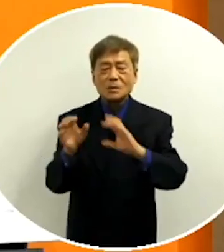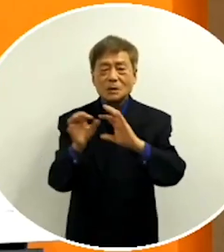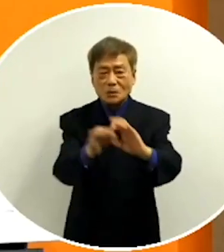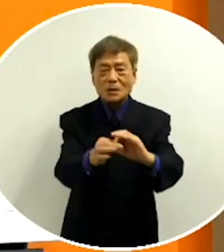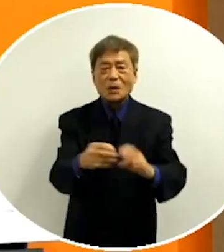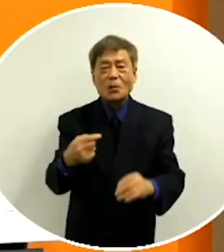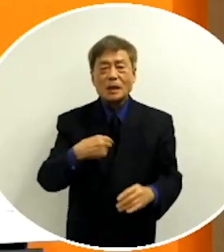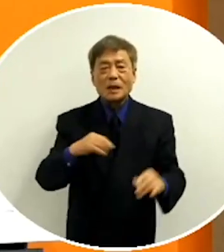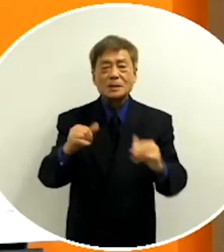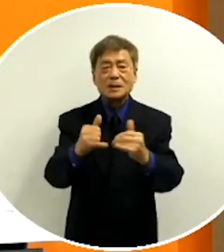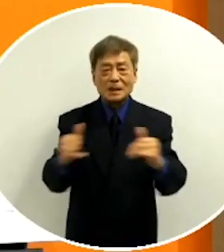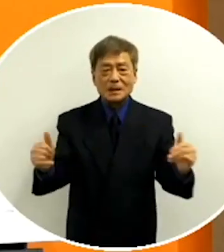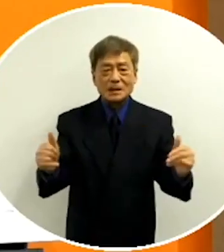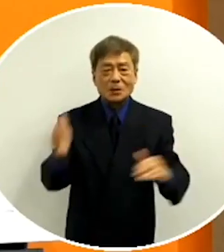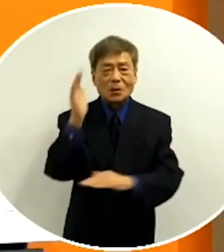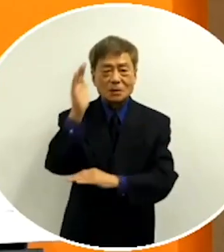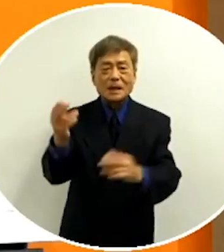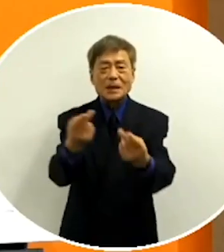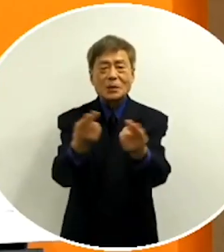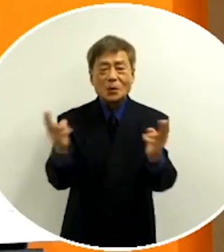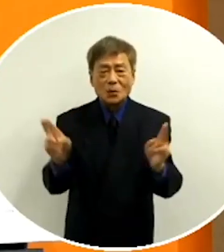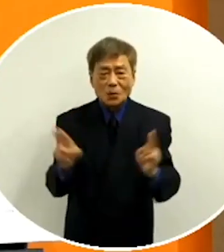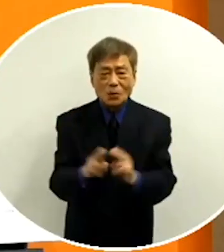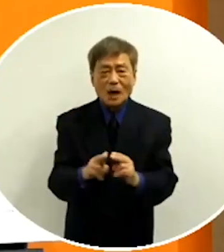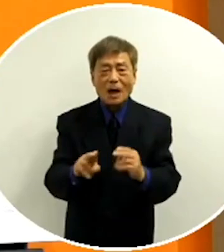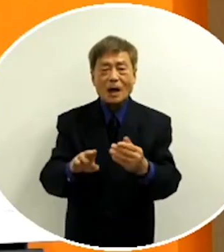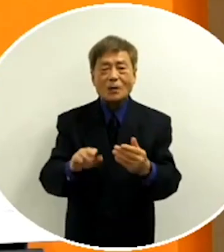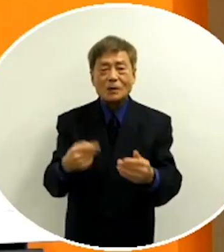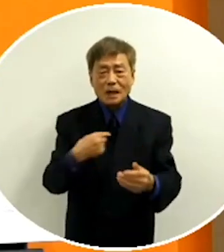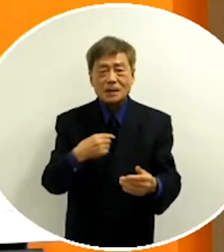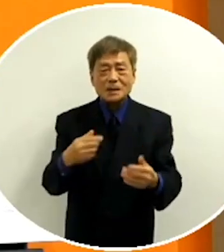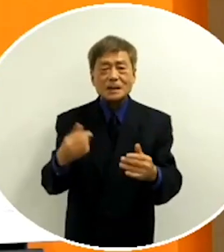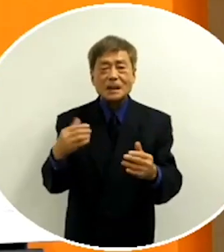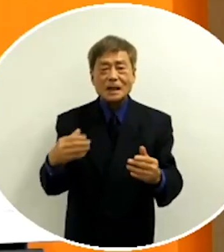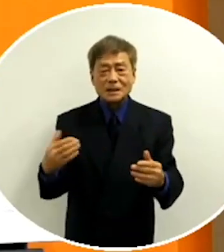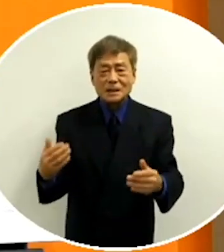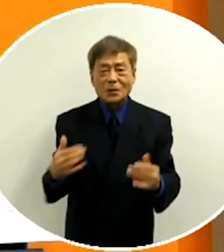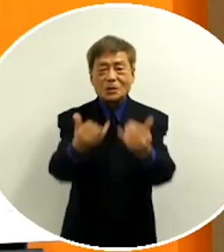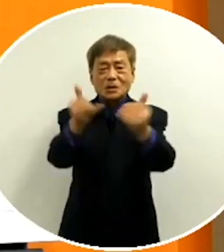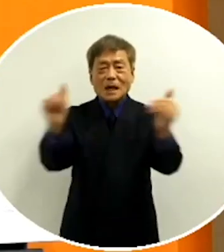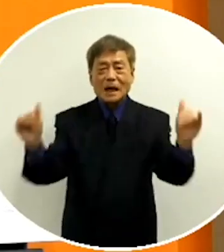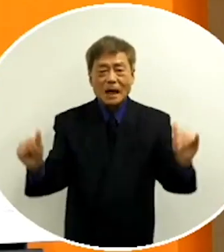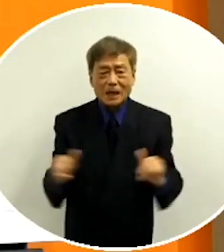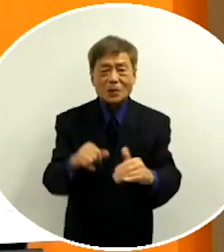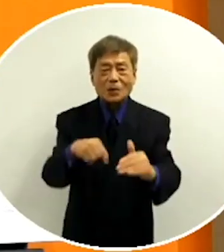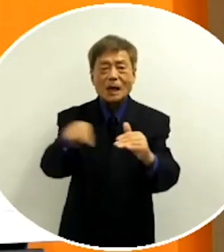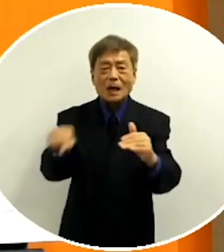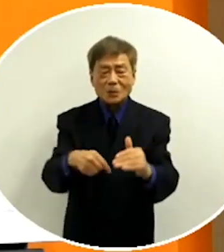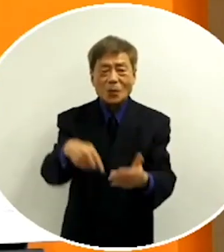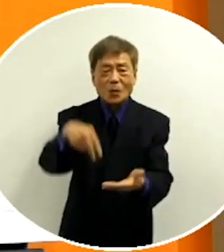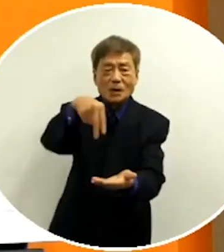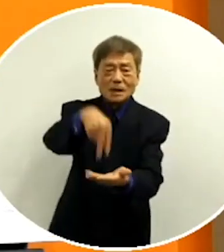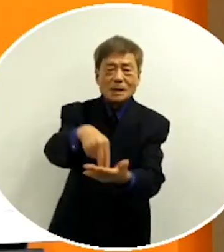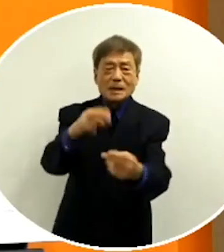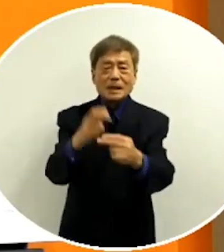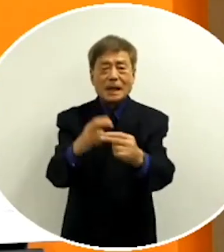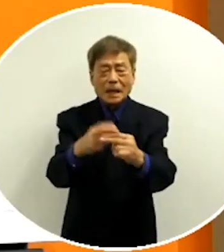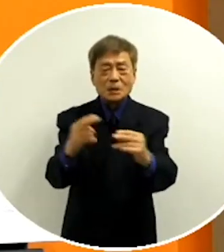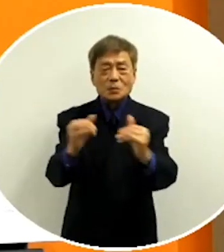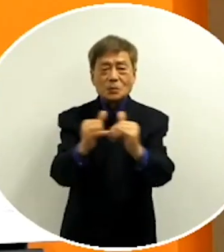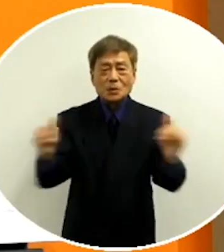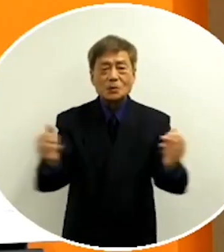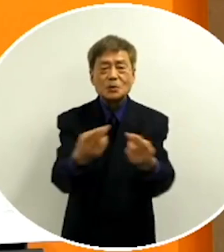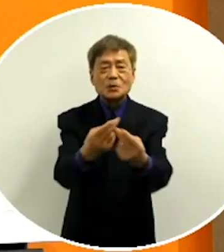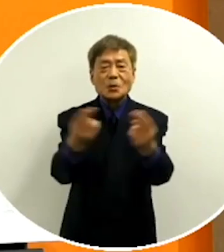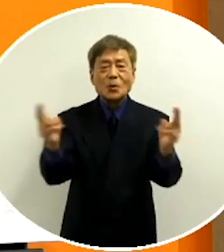私たちの政党であり私たちの政治であり私たちの社会でありこの立憲民主党という一つのプラットフォーム